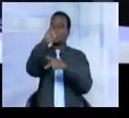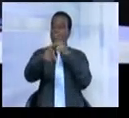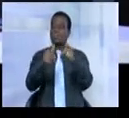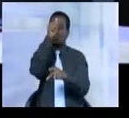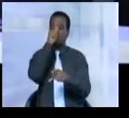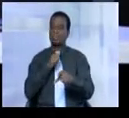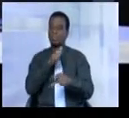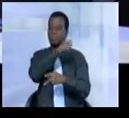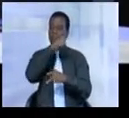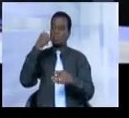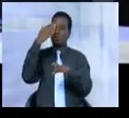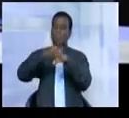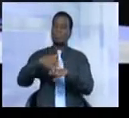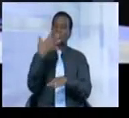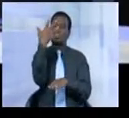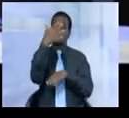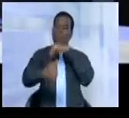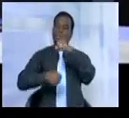privées sur 5 ans.